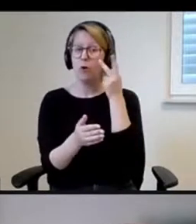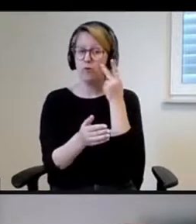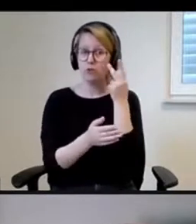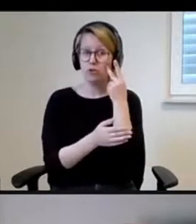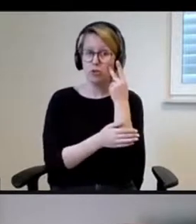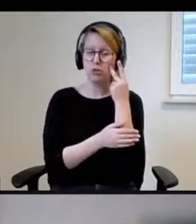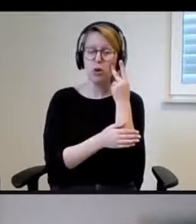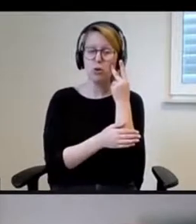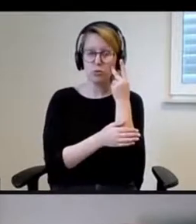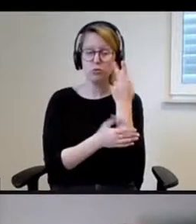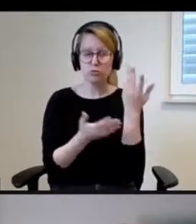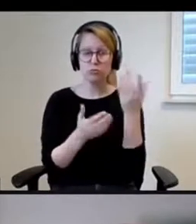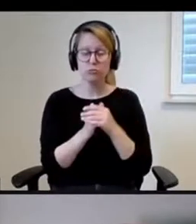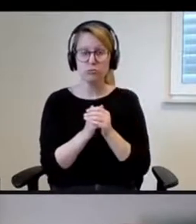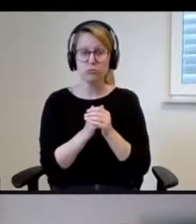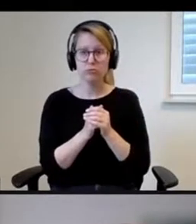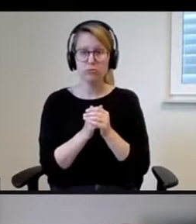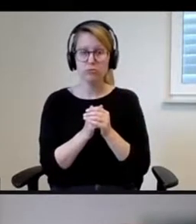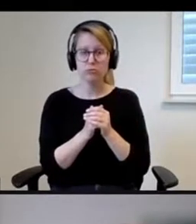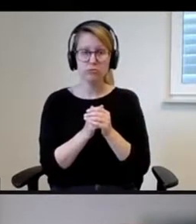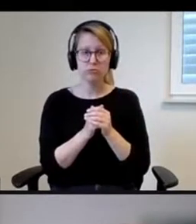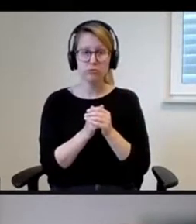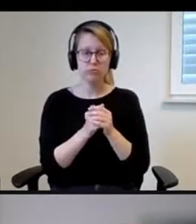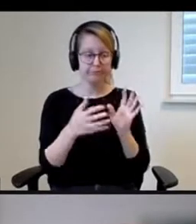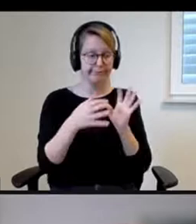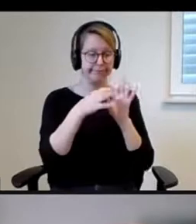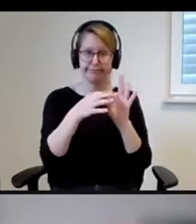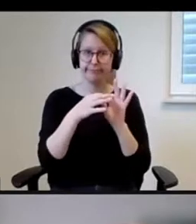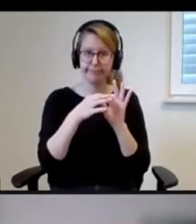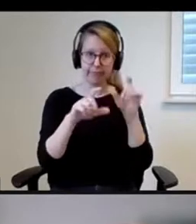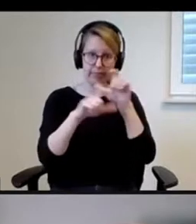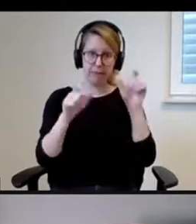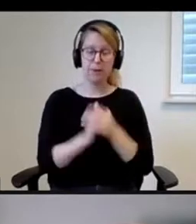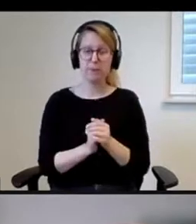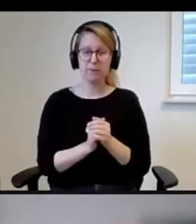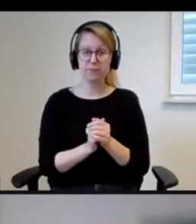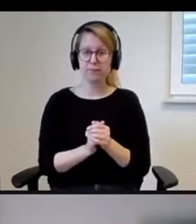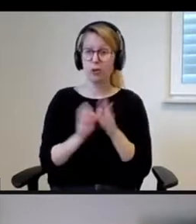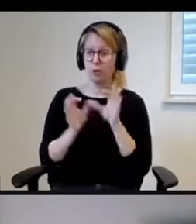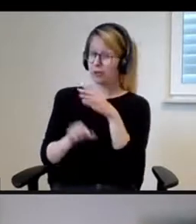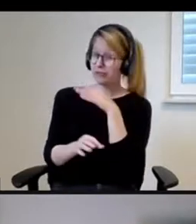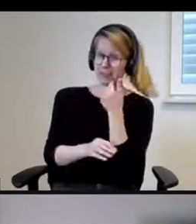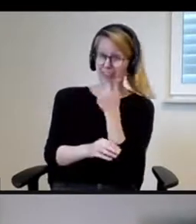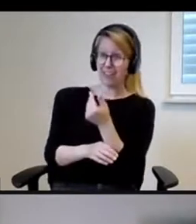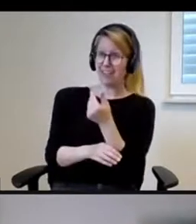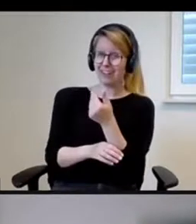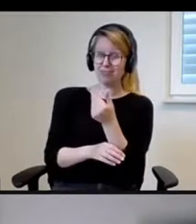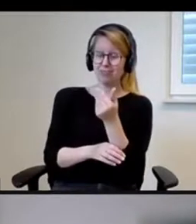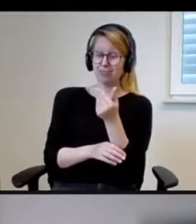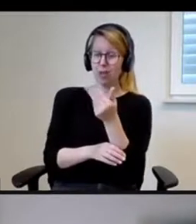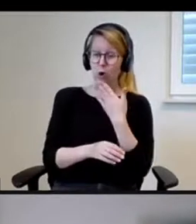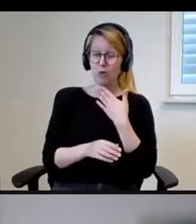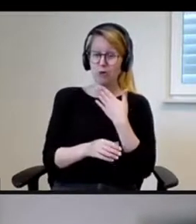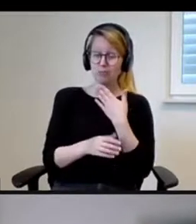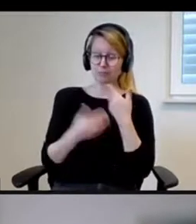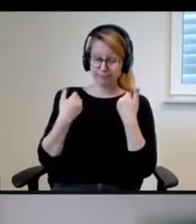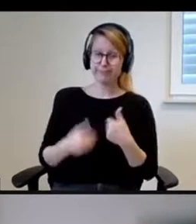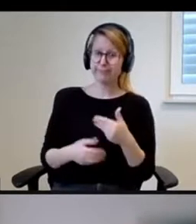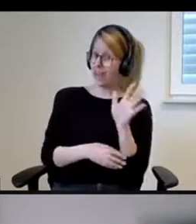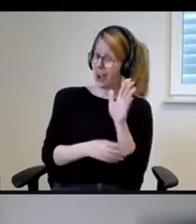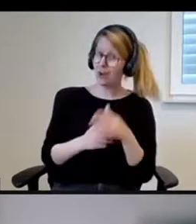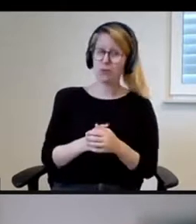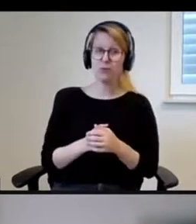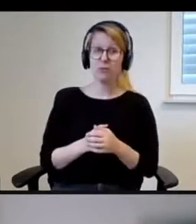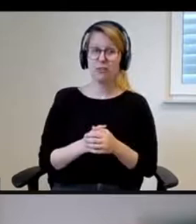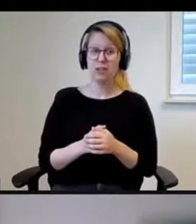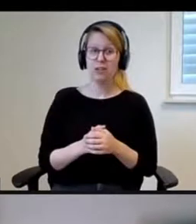Sujet? Jo, bonjour, Jean-Luc Götten, nein, ich kann ja auch von meiner Seite aus merci